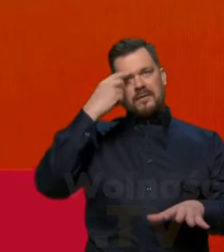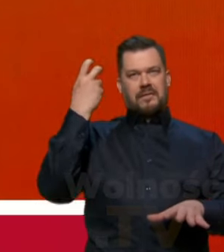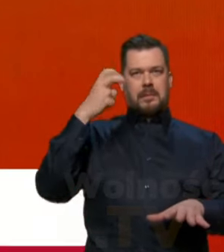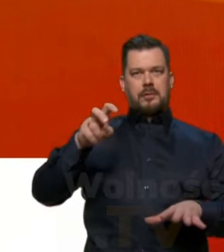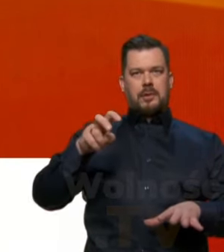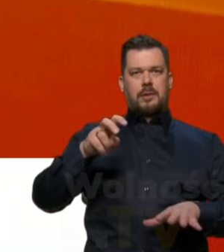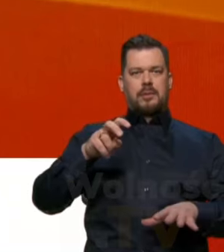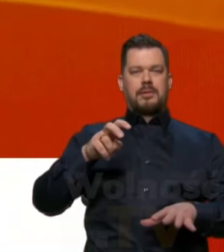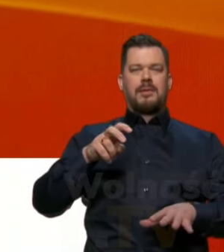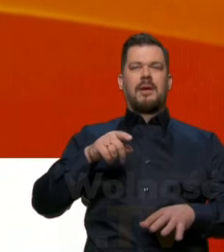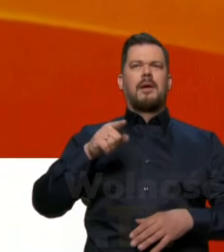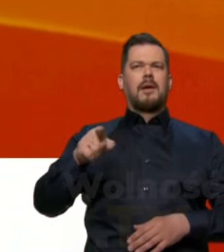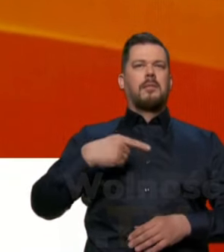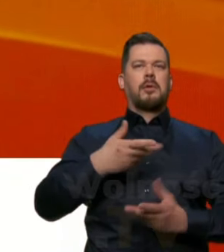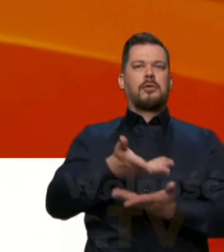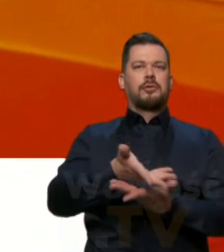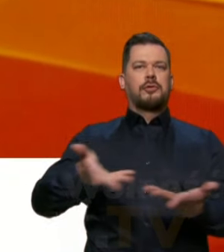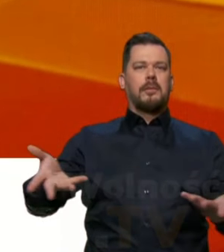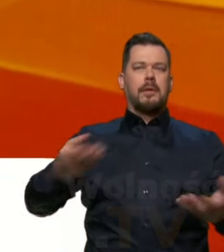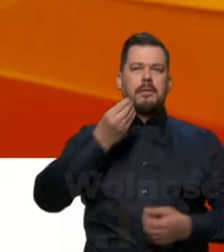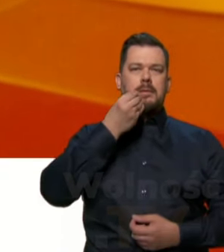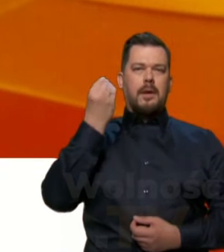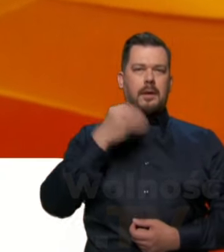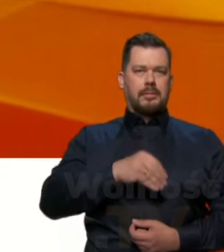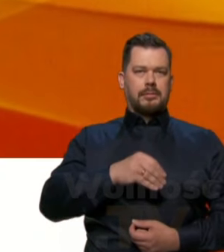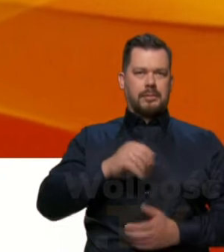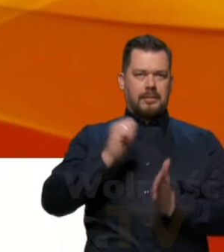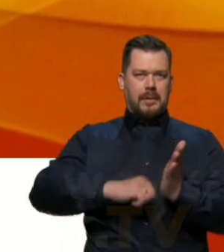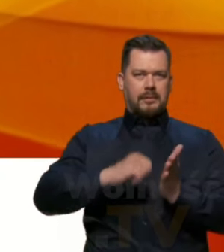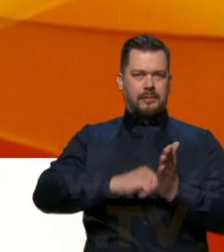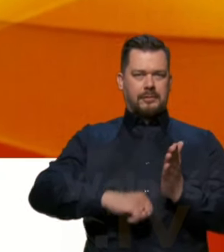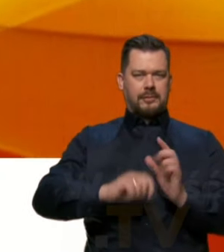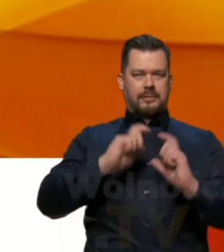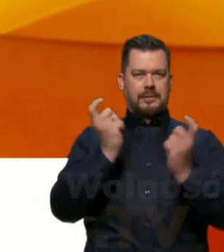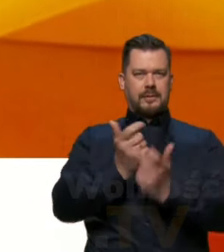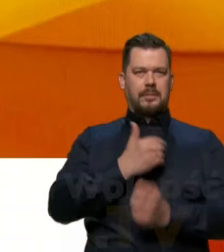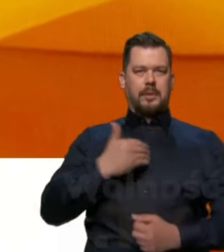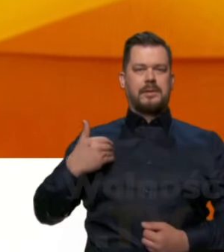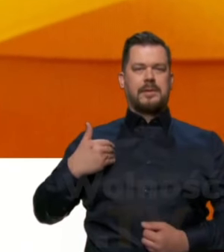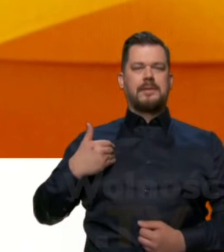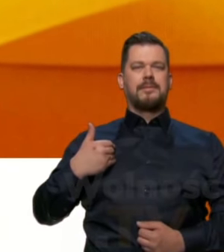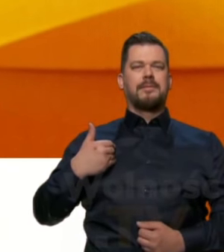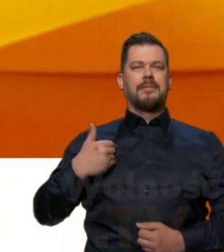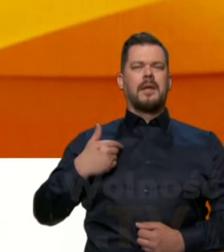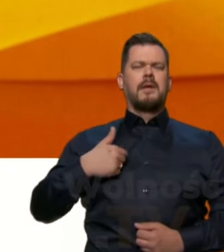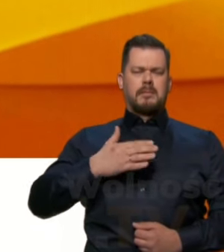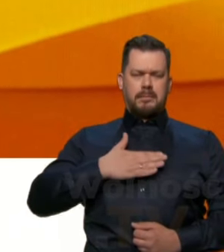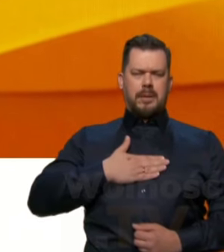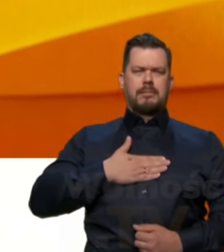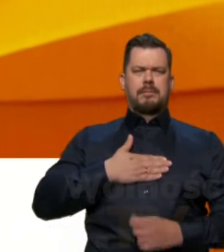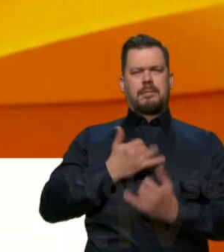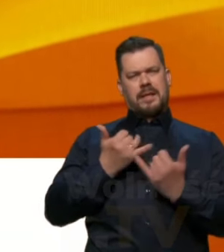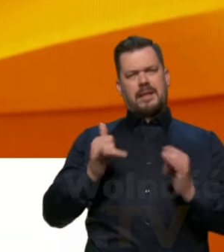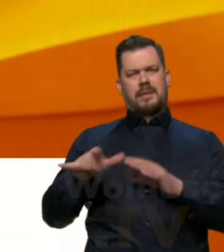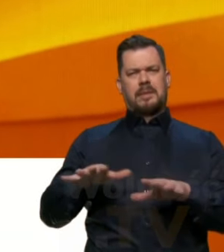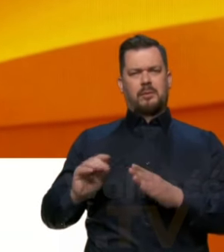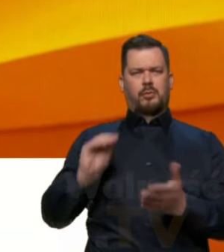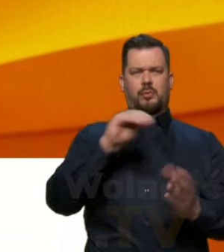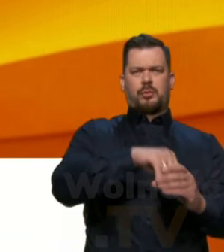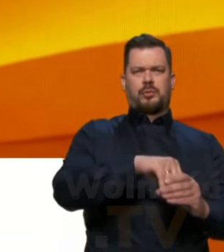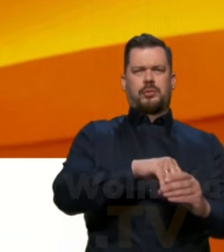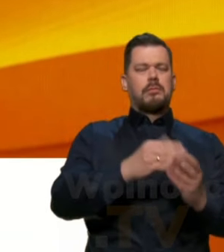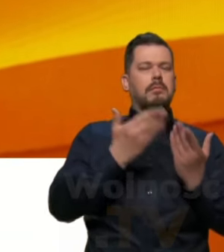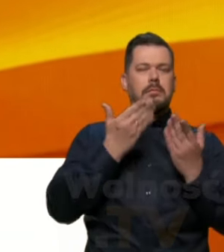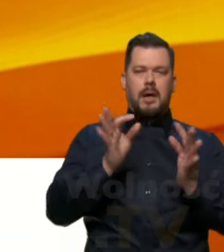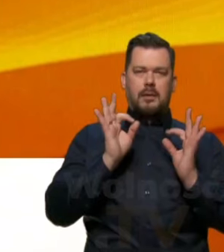wymyślił, na najżyźniejszych terenach Mazowsza i Polski. Mamy inną lokalizację, bardzo